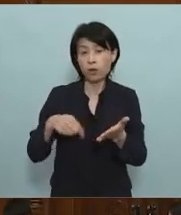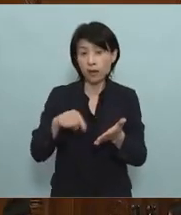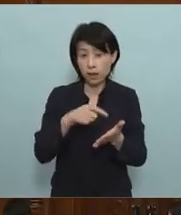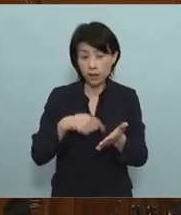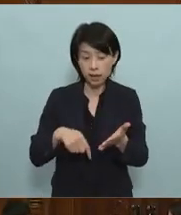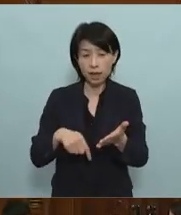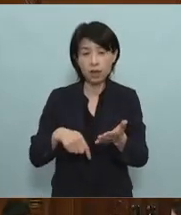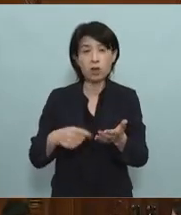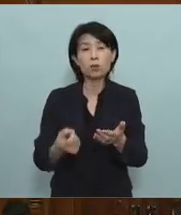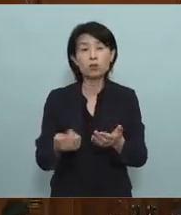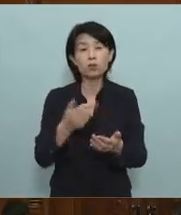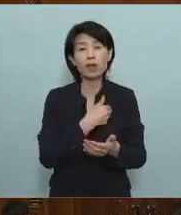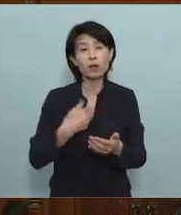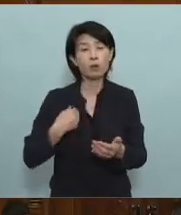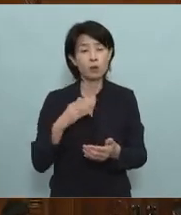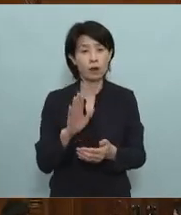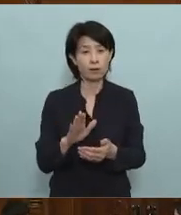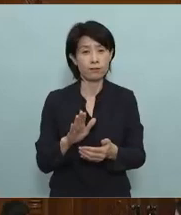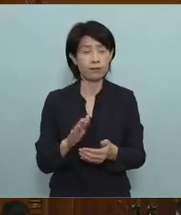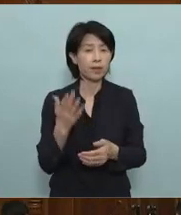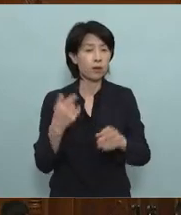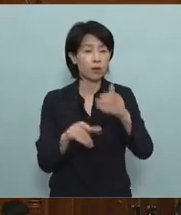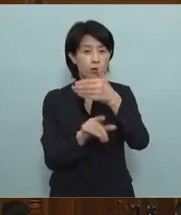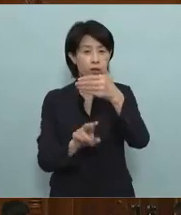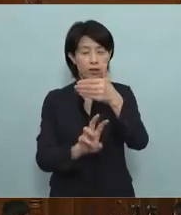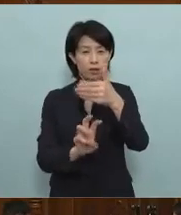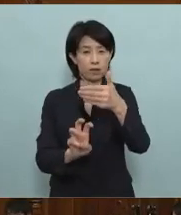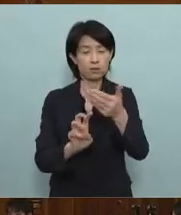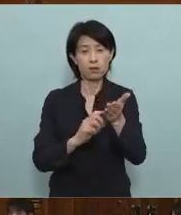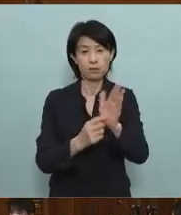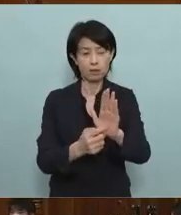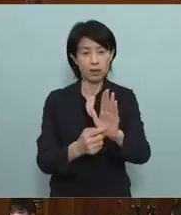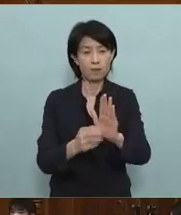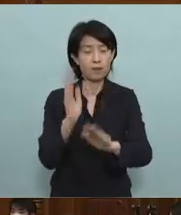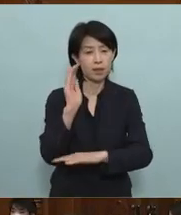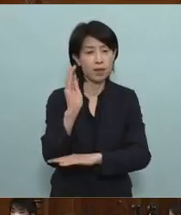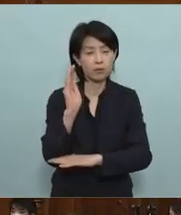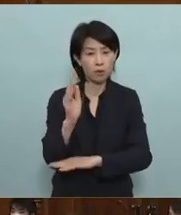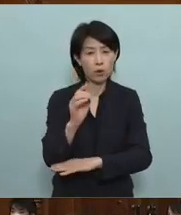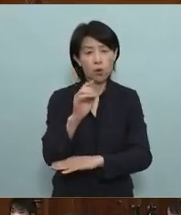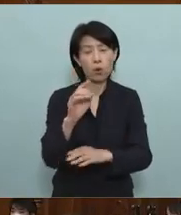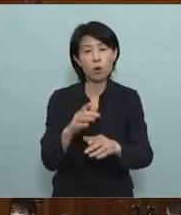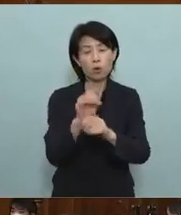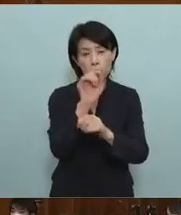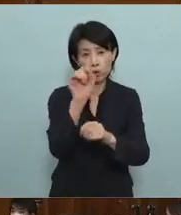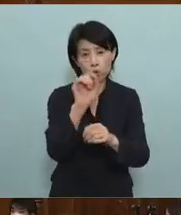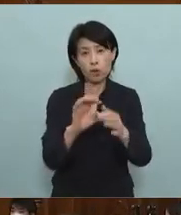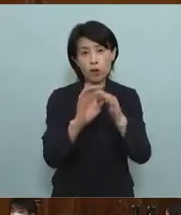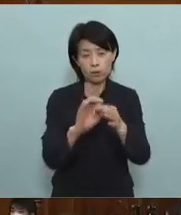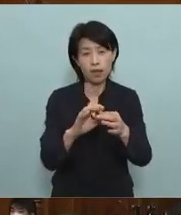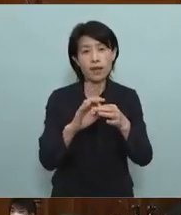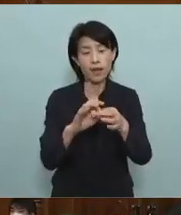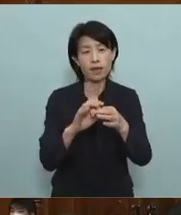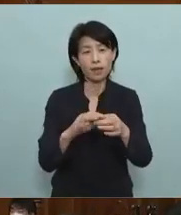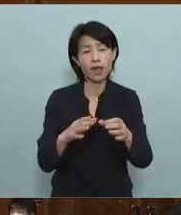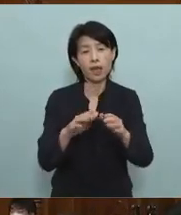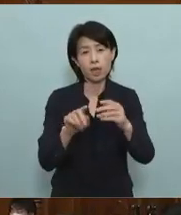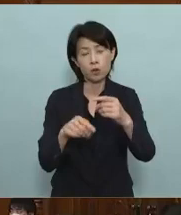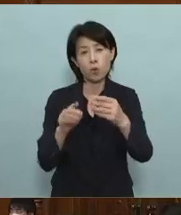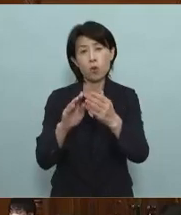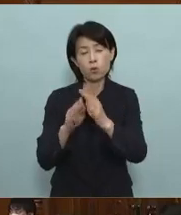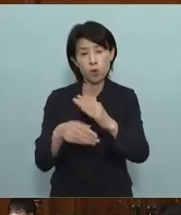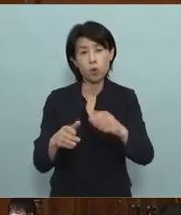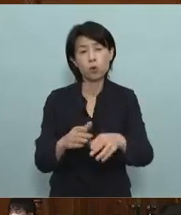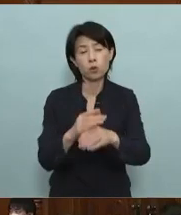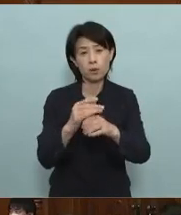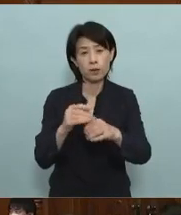があります。先月30日に示された政府の旧統一教会問題関係省庁連絡会議の取りまとめ